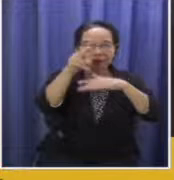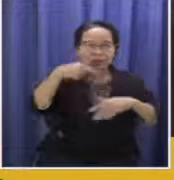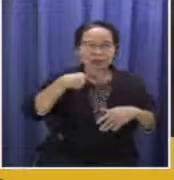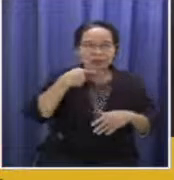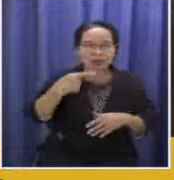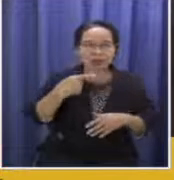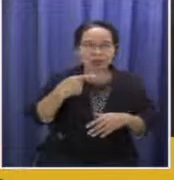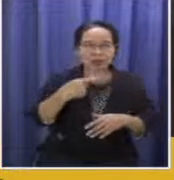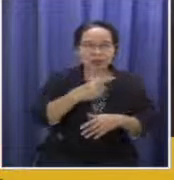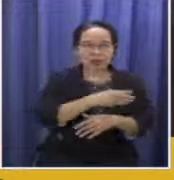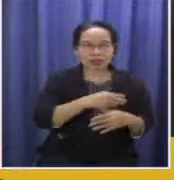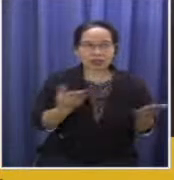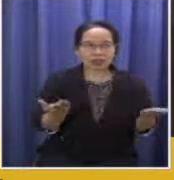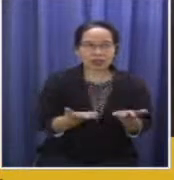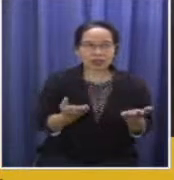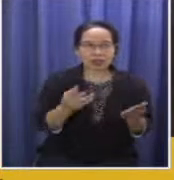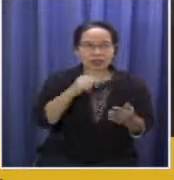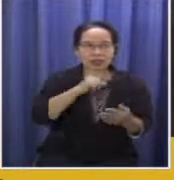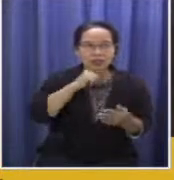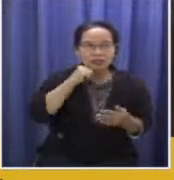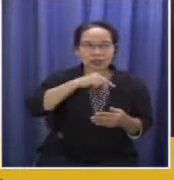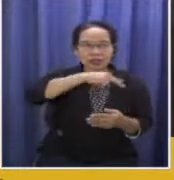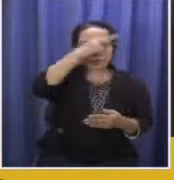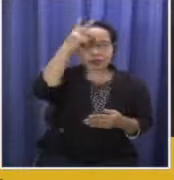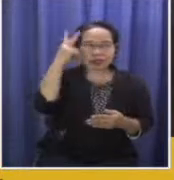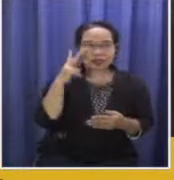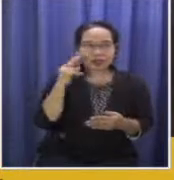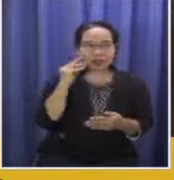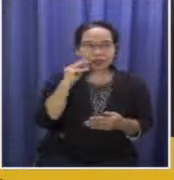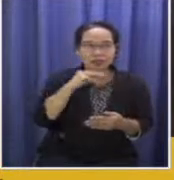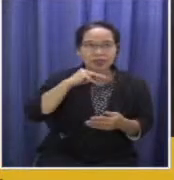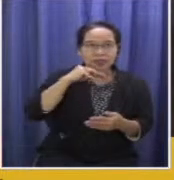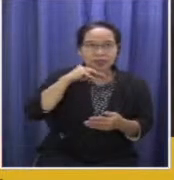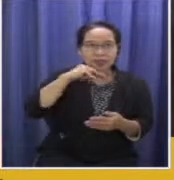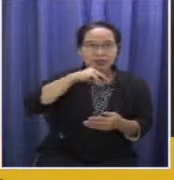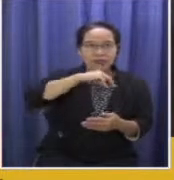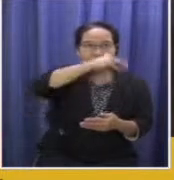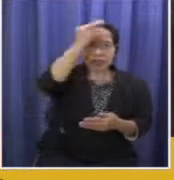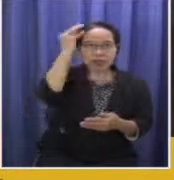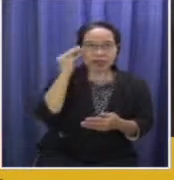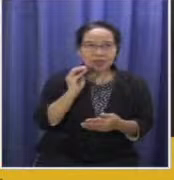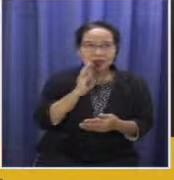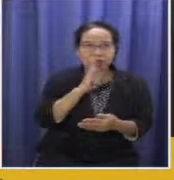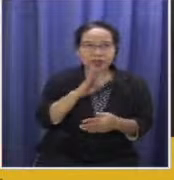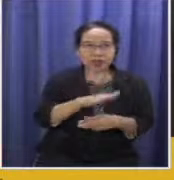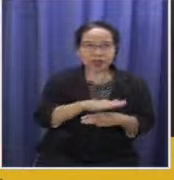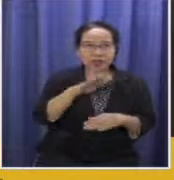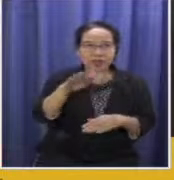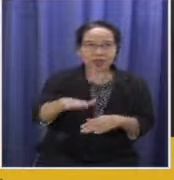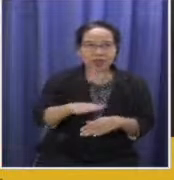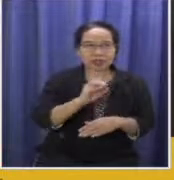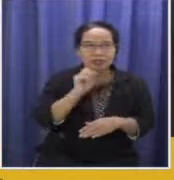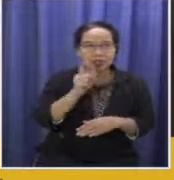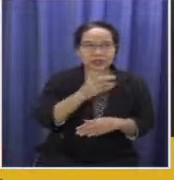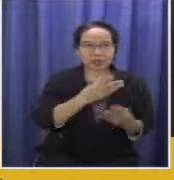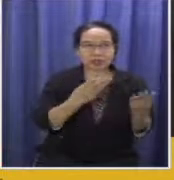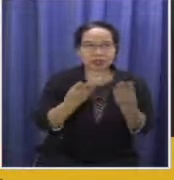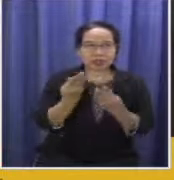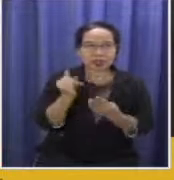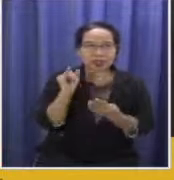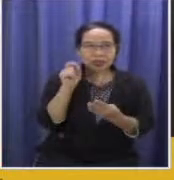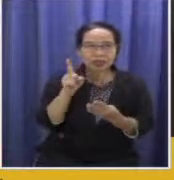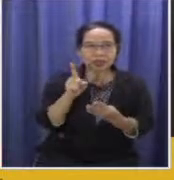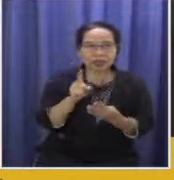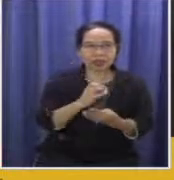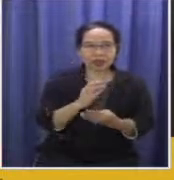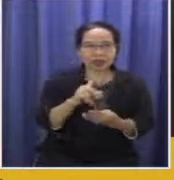कन्याले गर्भधारण गर्ने छिन् र तिनले एउटा पुत्र जन्माउने छिन् र उहाँको नाउँ इम्मानुएल राखिनेछ, जसको